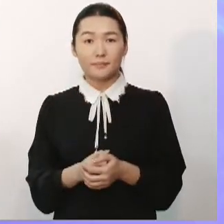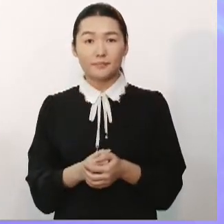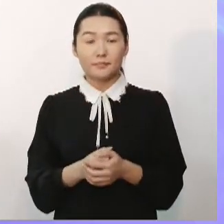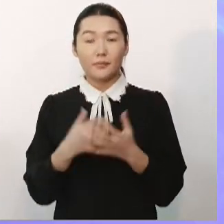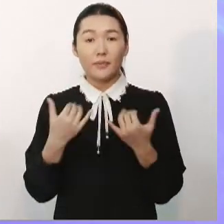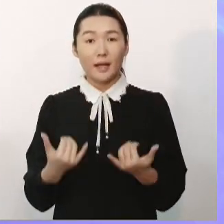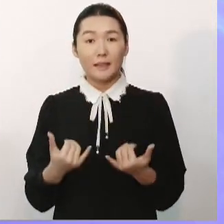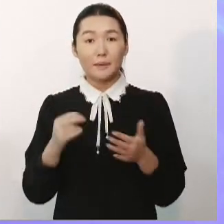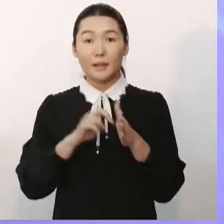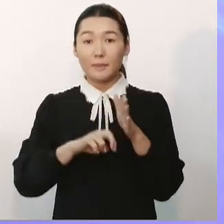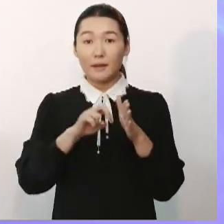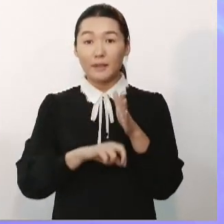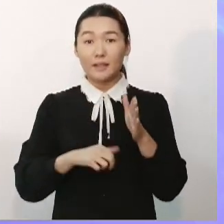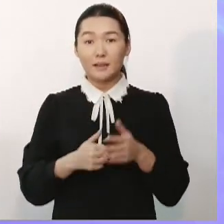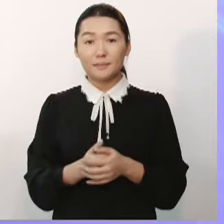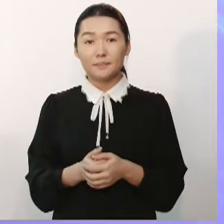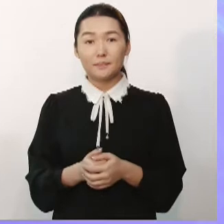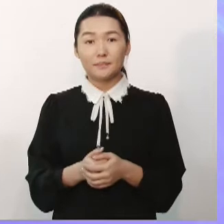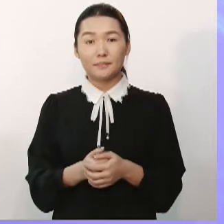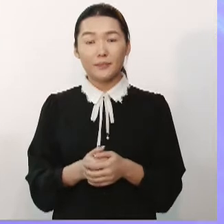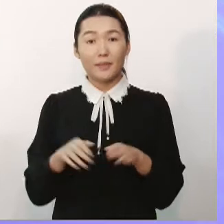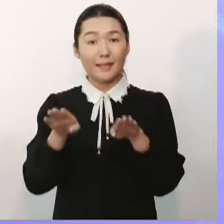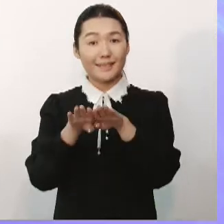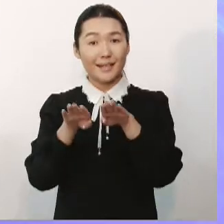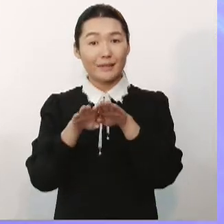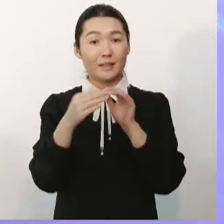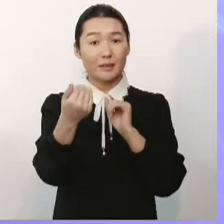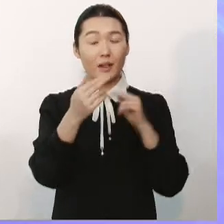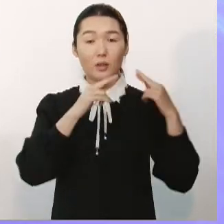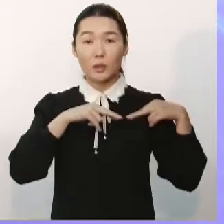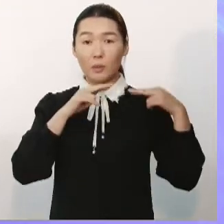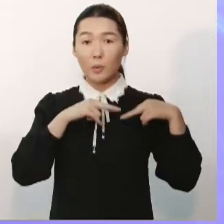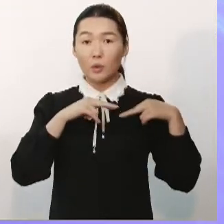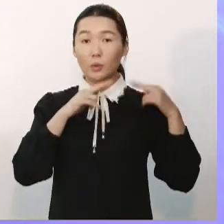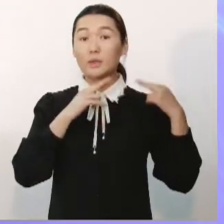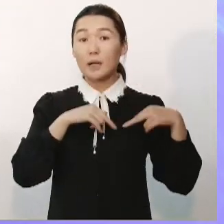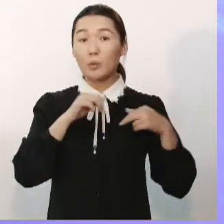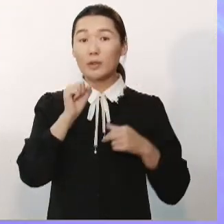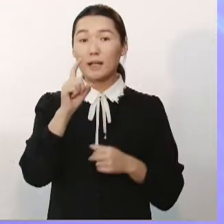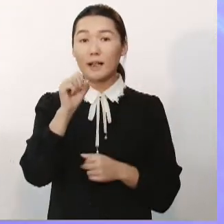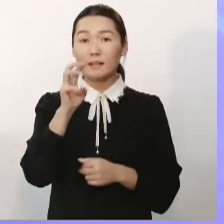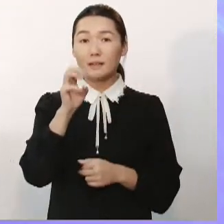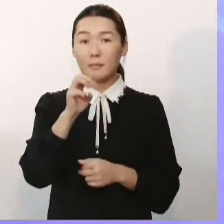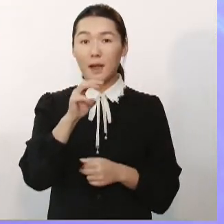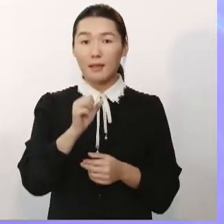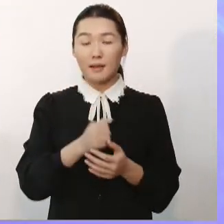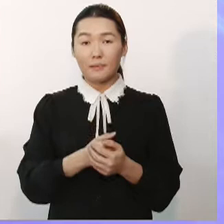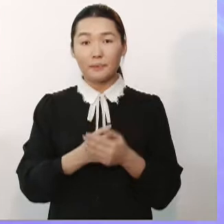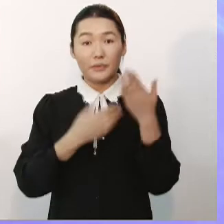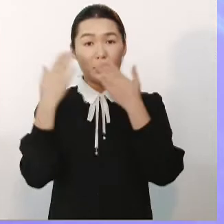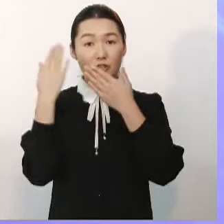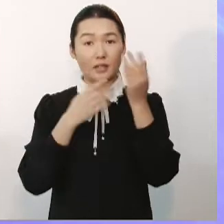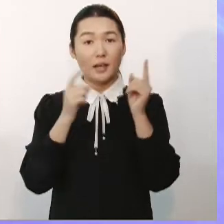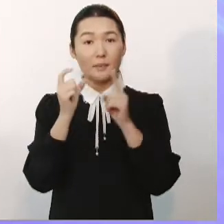А теперь проверьте. Сравните вашу работу с работой Азамат. Читаем